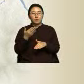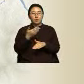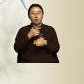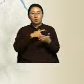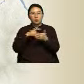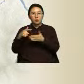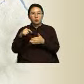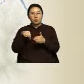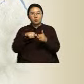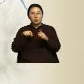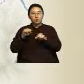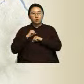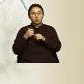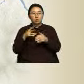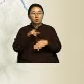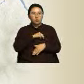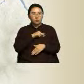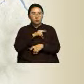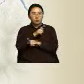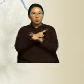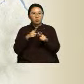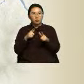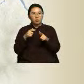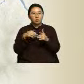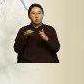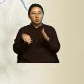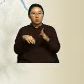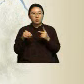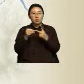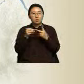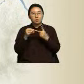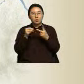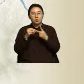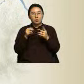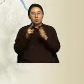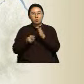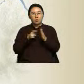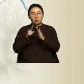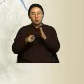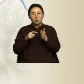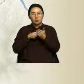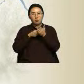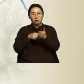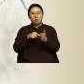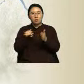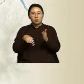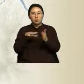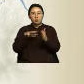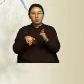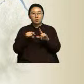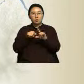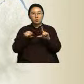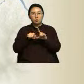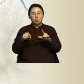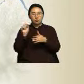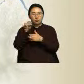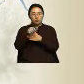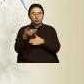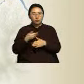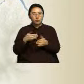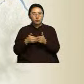가평군 2 군의회 와 협의를 거쳐 확정한 j 경춘국도 건의하는 국토부 않을 일부 수용해